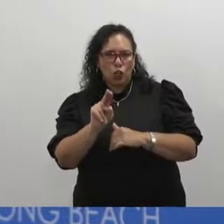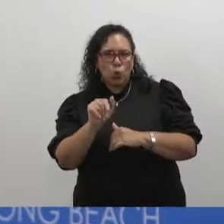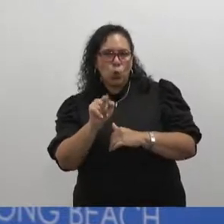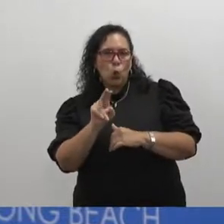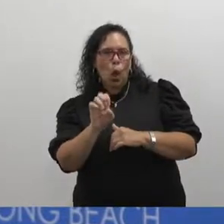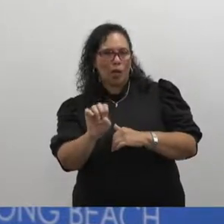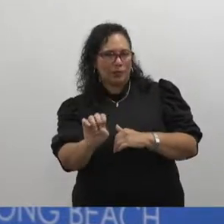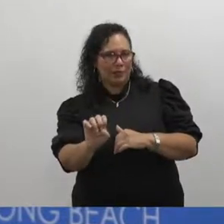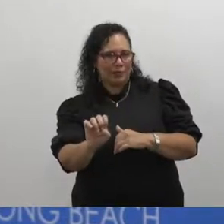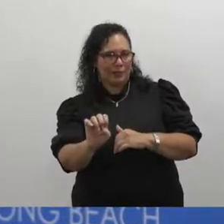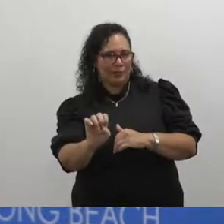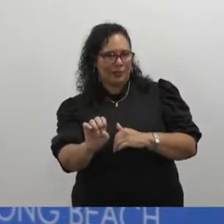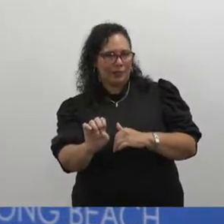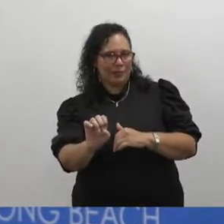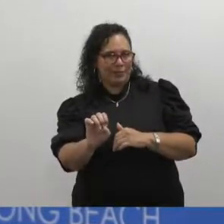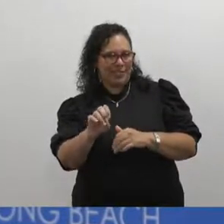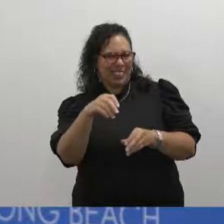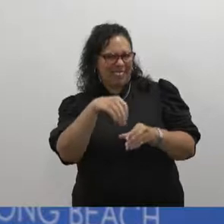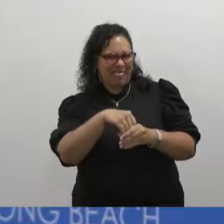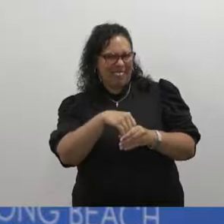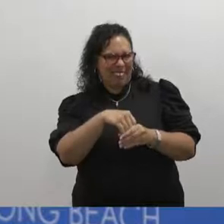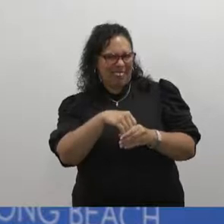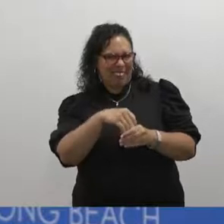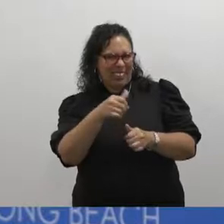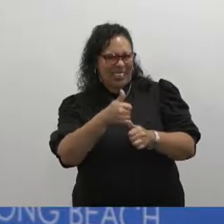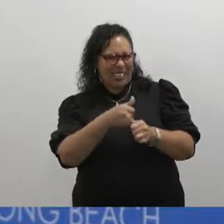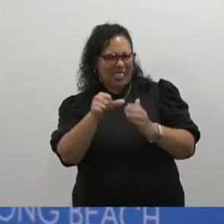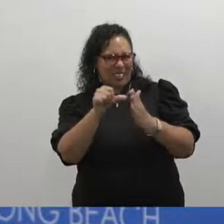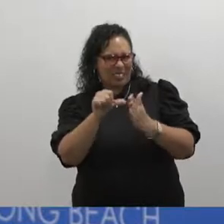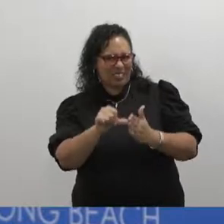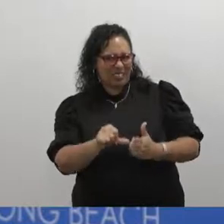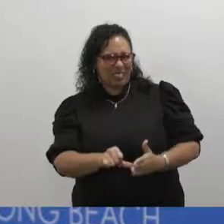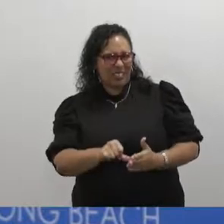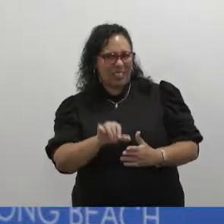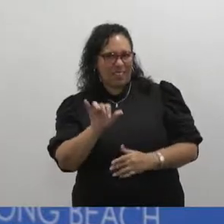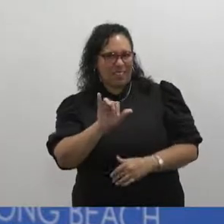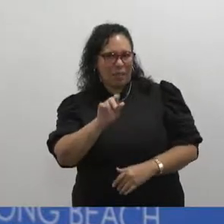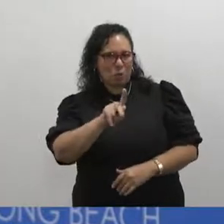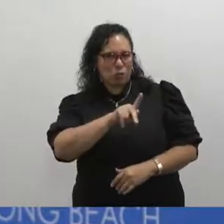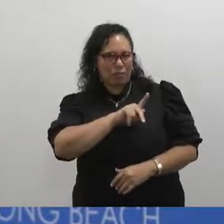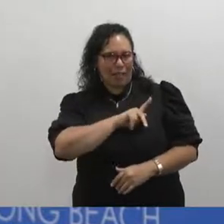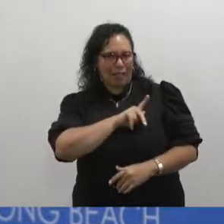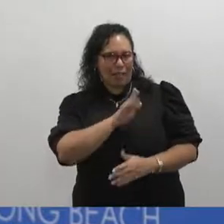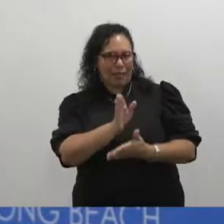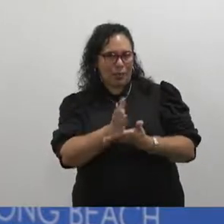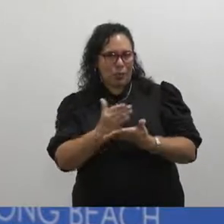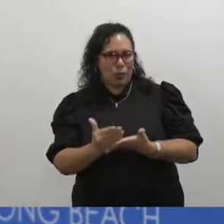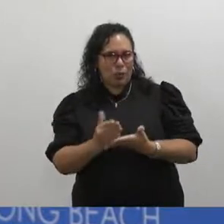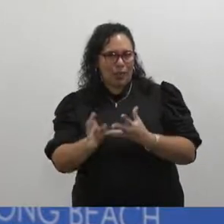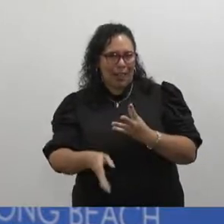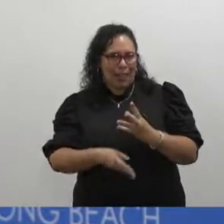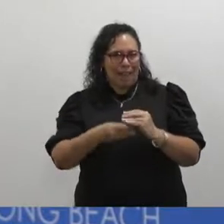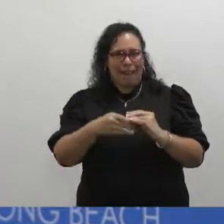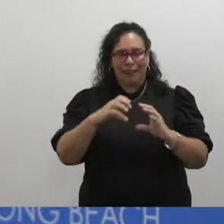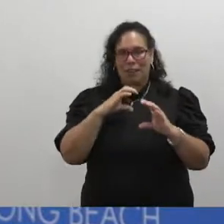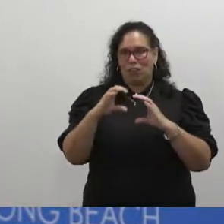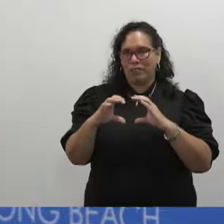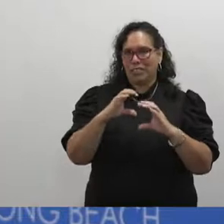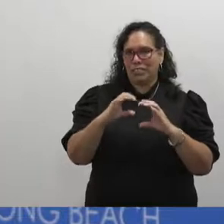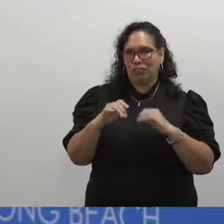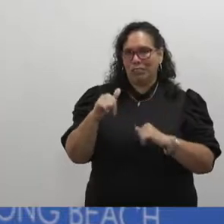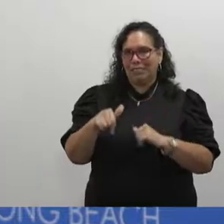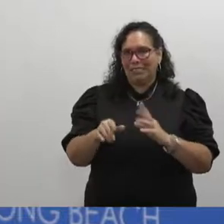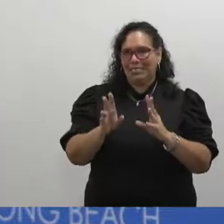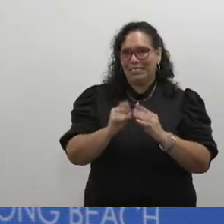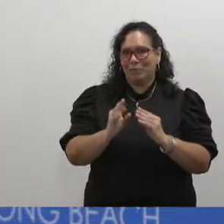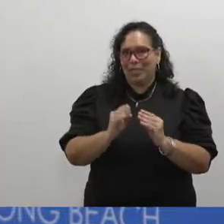thư hay nâng kết ca thamay đại dương bằng trăm bạch tài thư bằng tái dương nâng tài bốc bằng thaym bốc